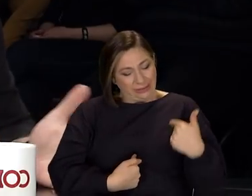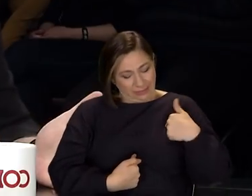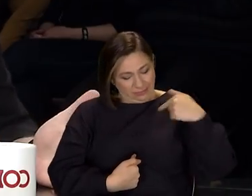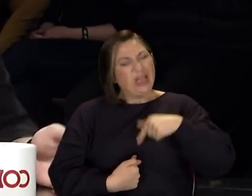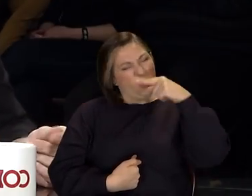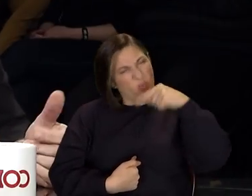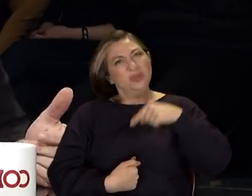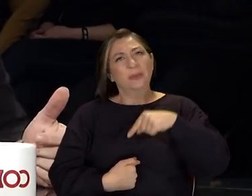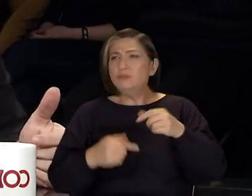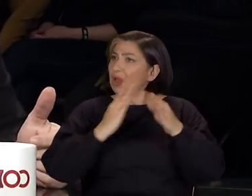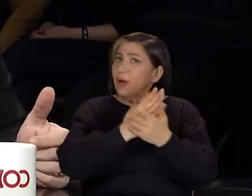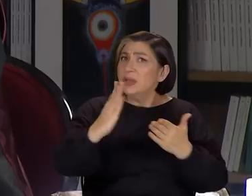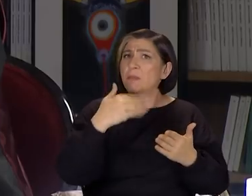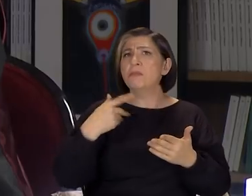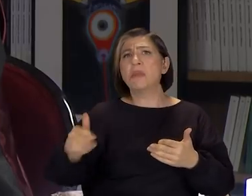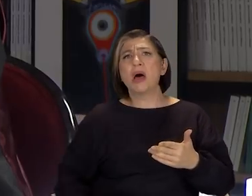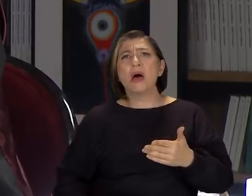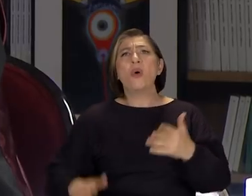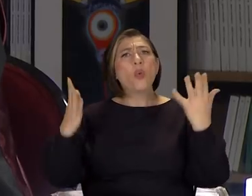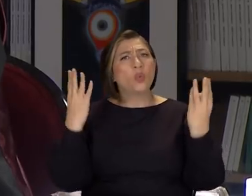edebilirdim. Hiç problem yok. Cebimde param olurdu.